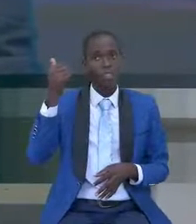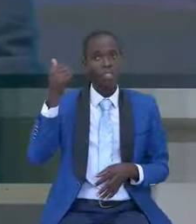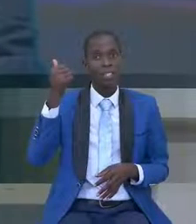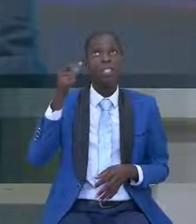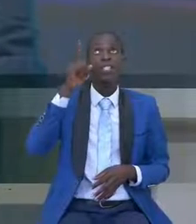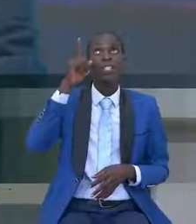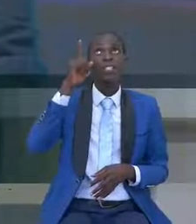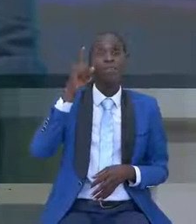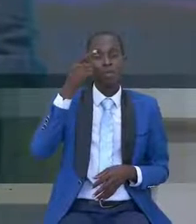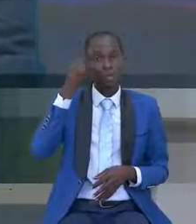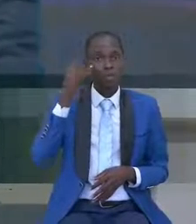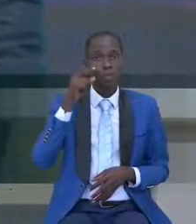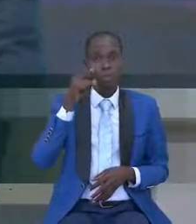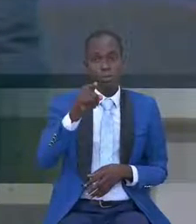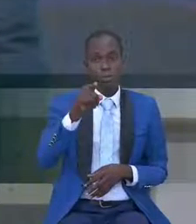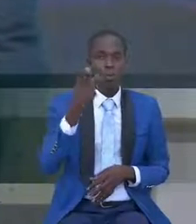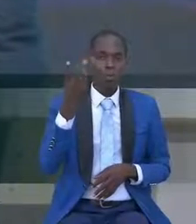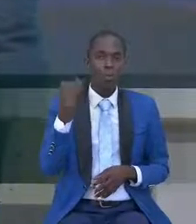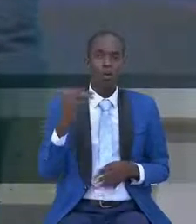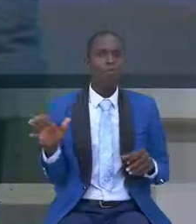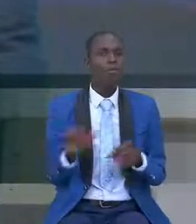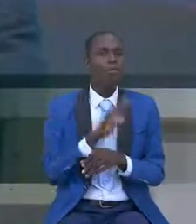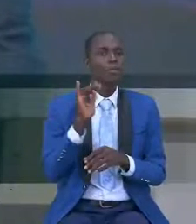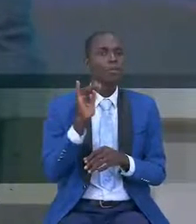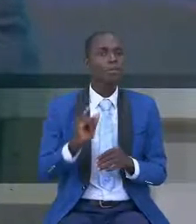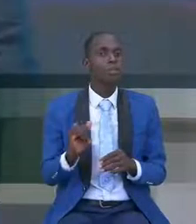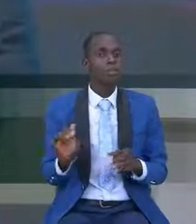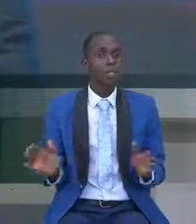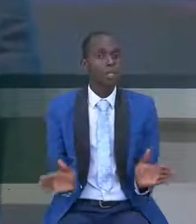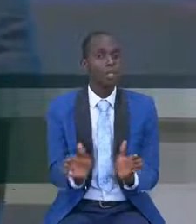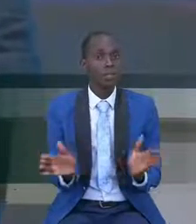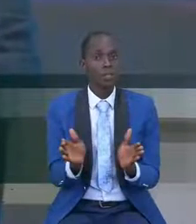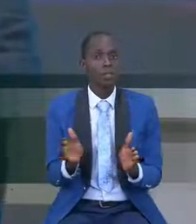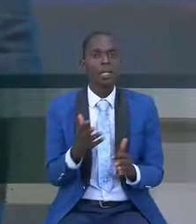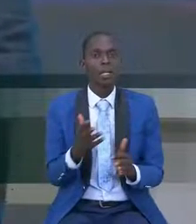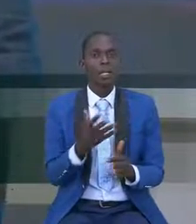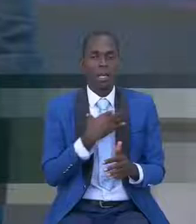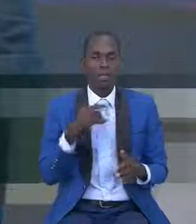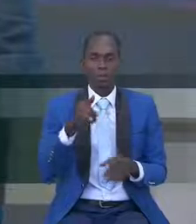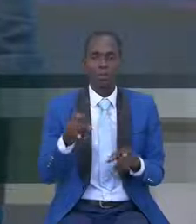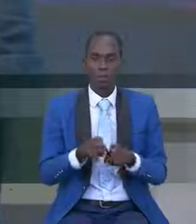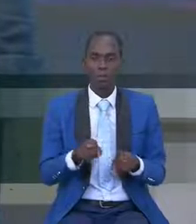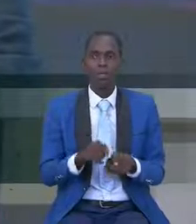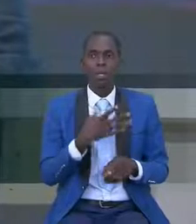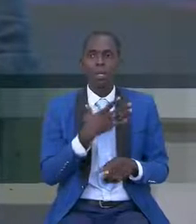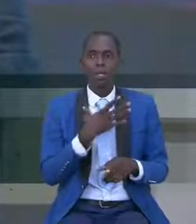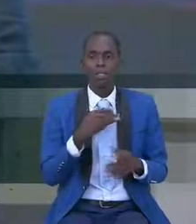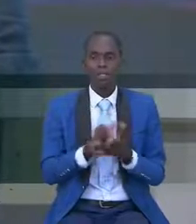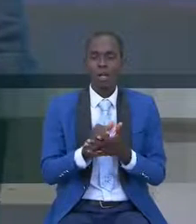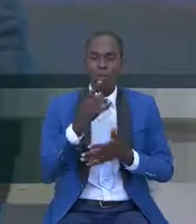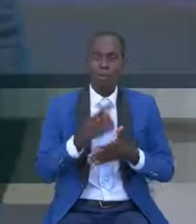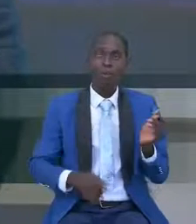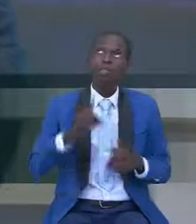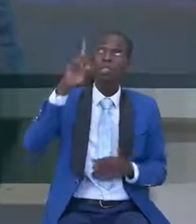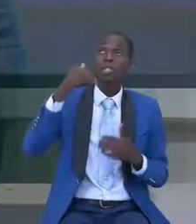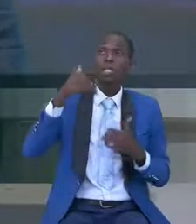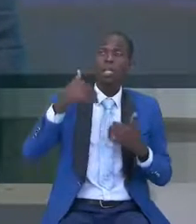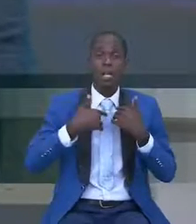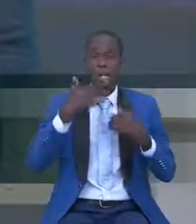Parce qu'il avait la pleine conviction. Et toi aussi, tu as la pleine conviction que ce qu'il promet, il peut